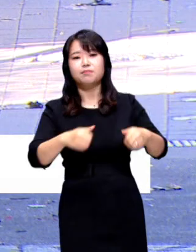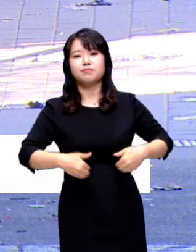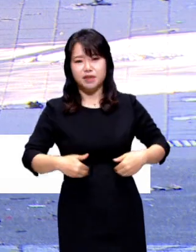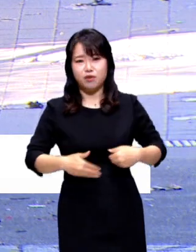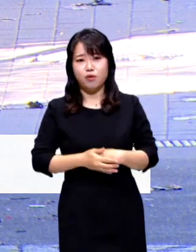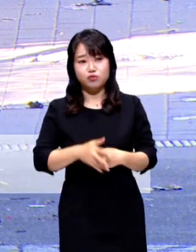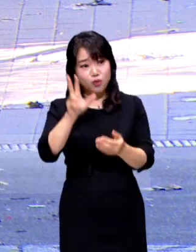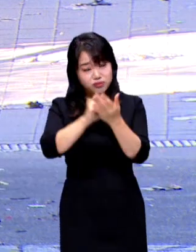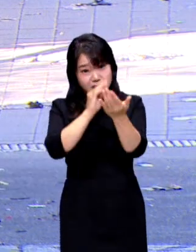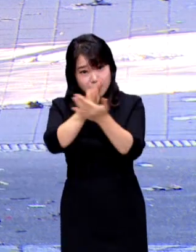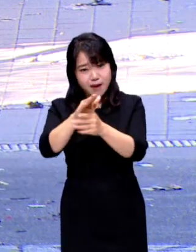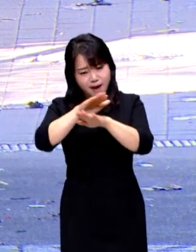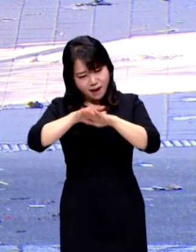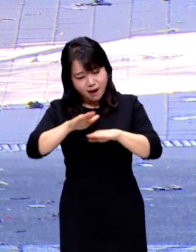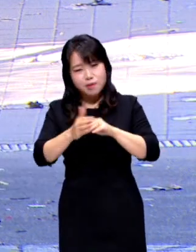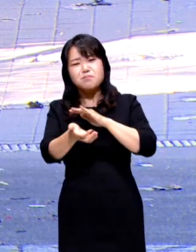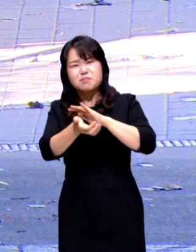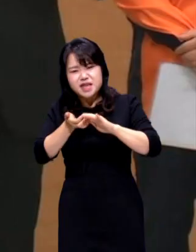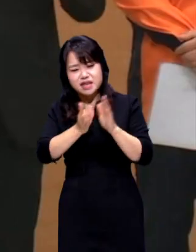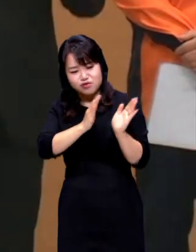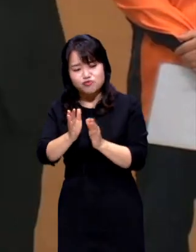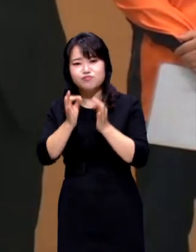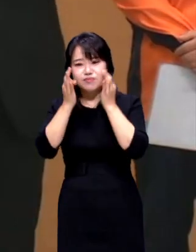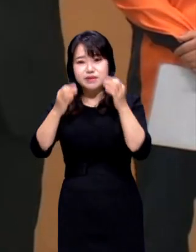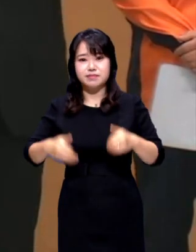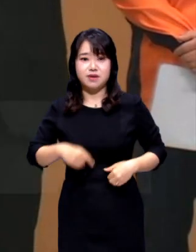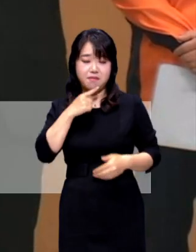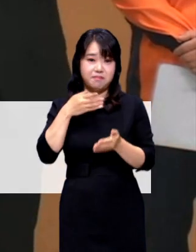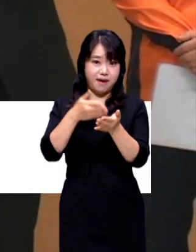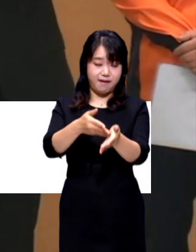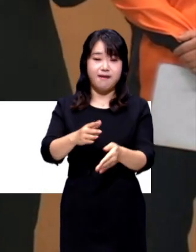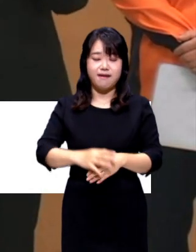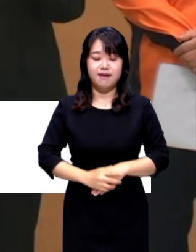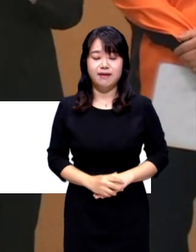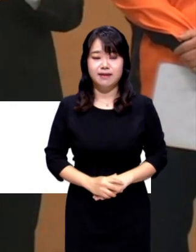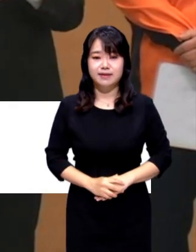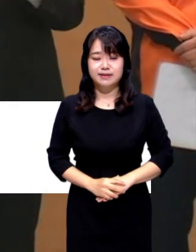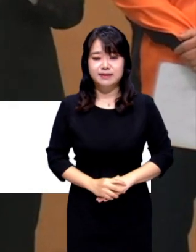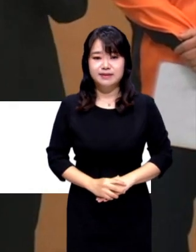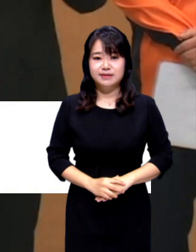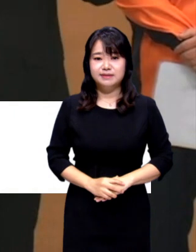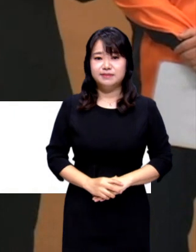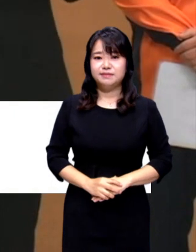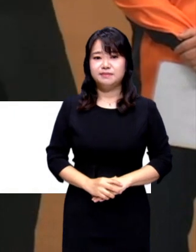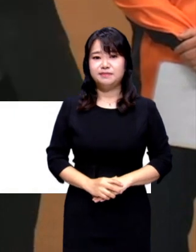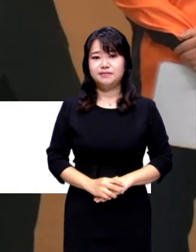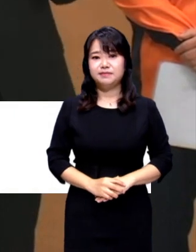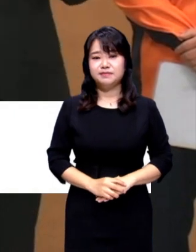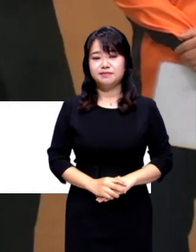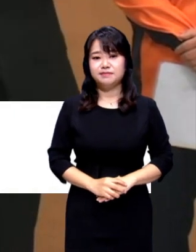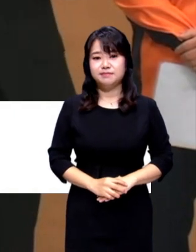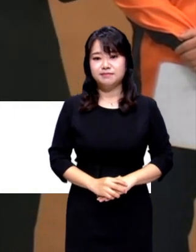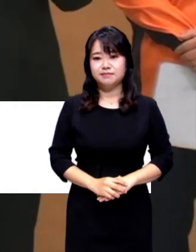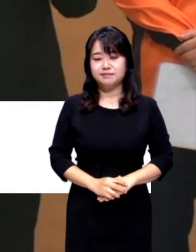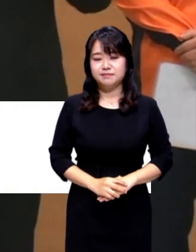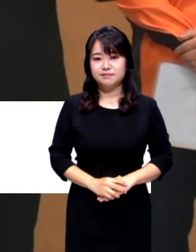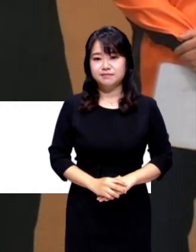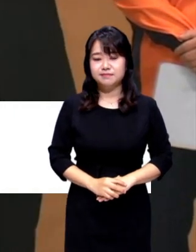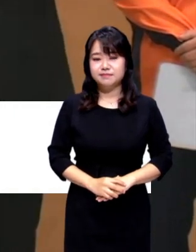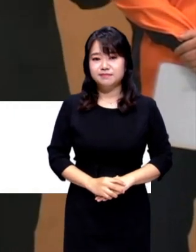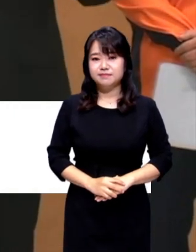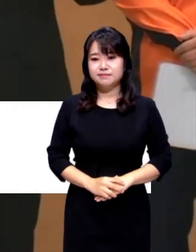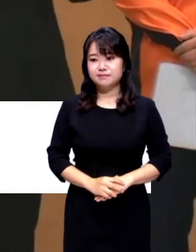국가재난안전관리시스템의 패러다임을 바꾼다는 계획입니다. 뭐 빅데이터라든지 AI라든지 그런 기술을 접목해서